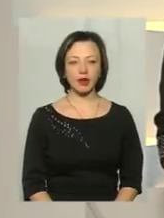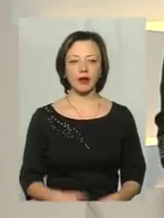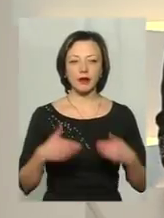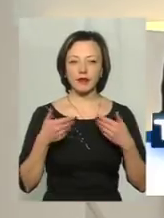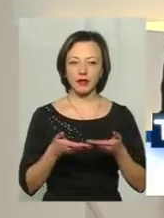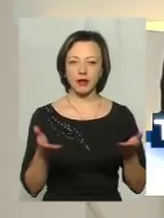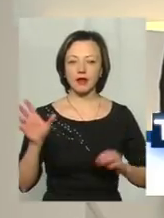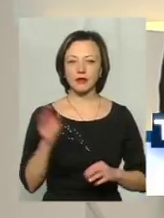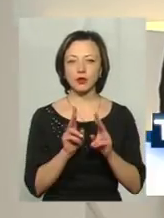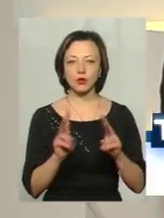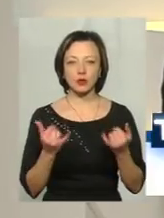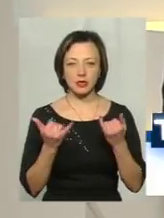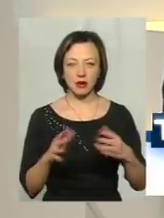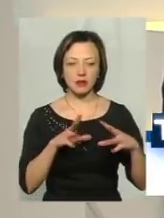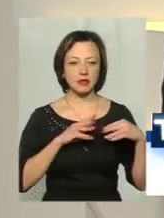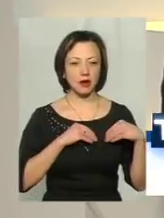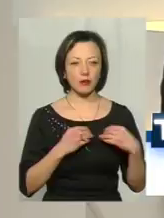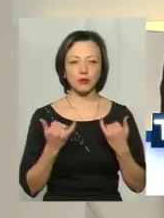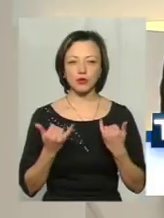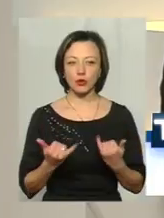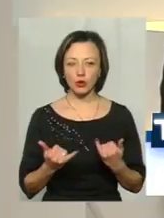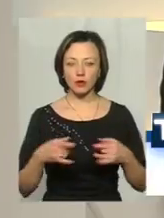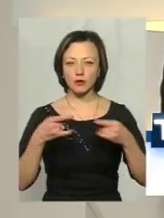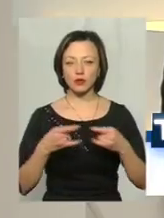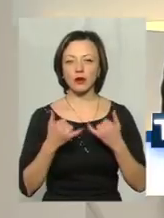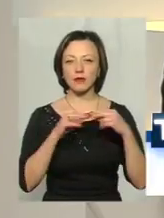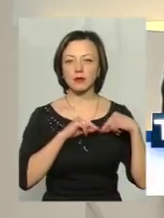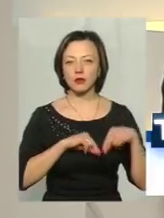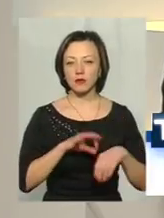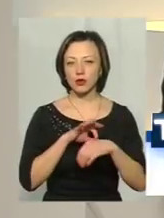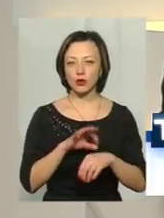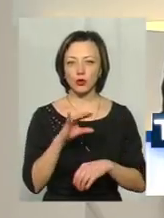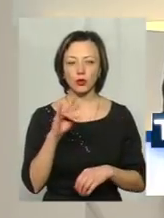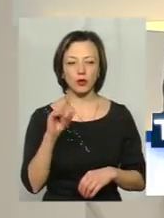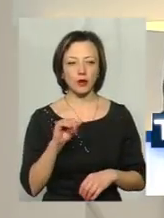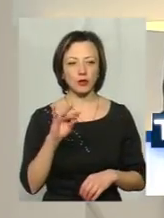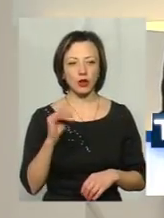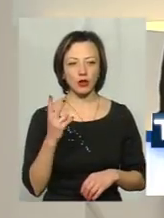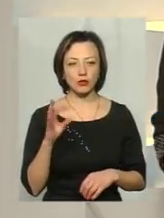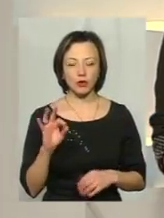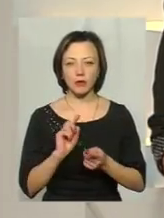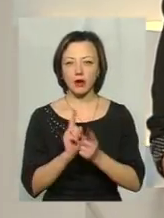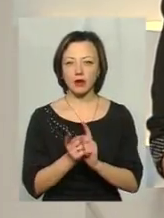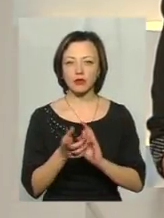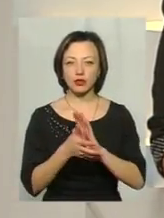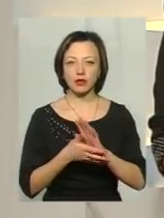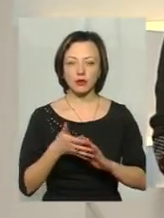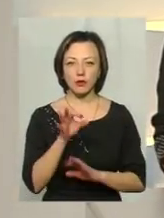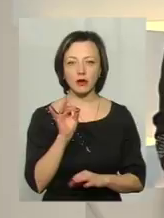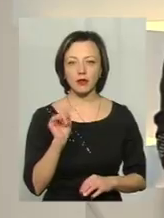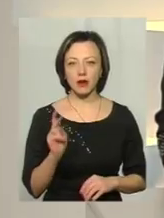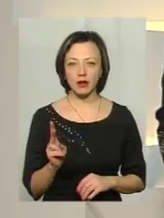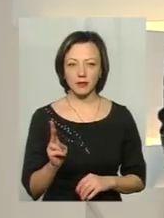Мої вітання усім, хто в цей час з нами. Сьогодні у цій студії для вас працює ведуча Юна Мітрашко, переклад на мову жестів